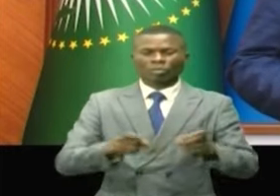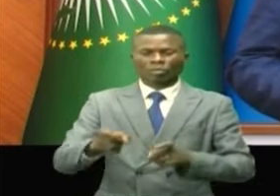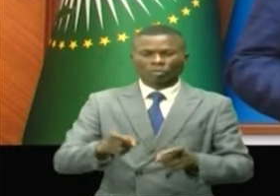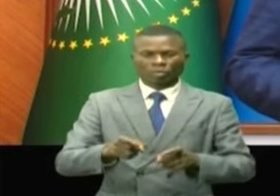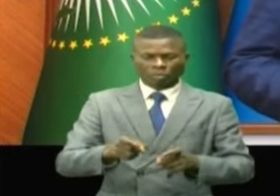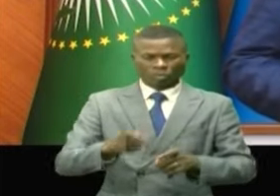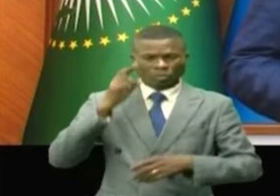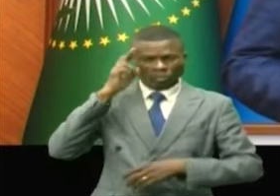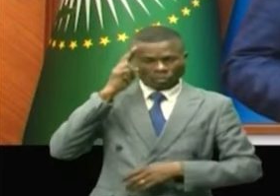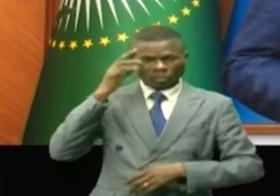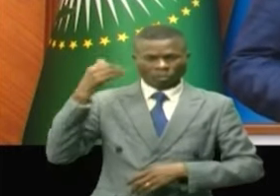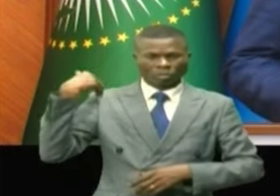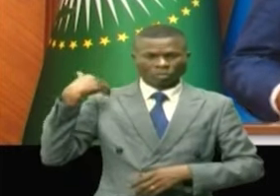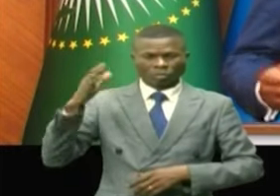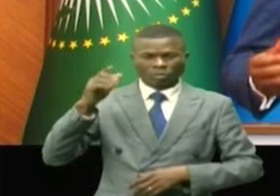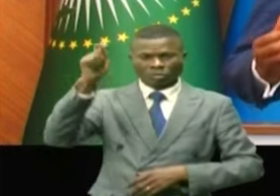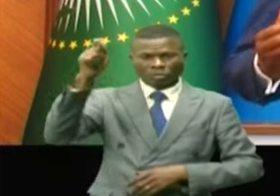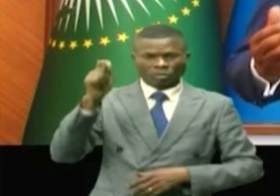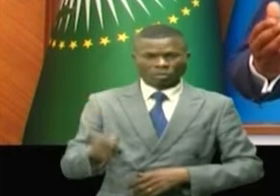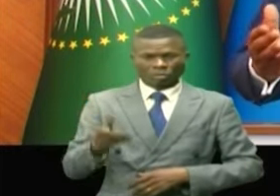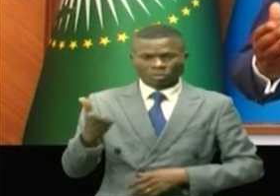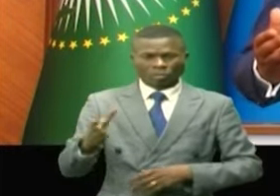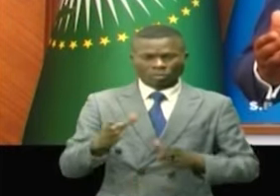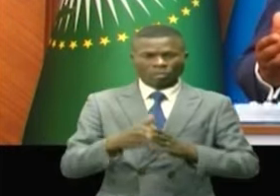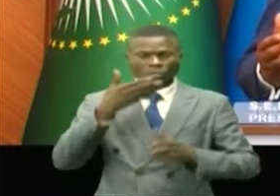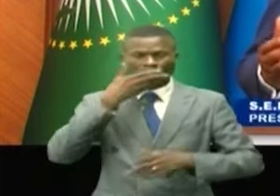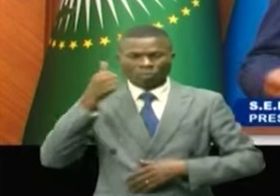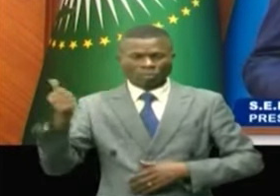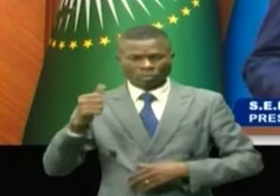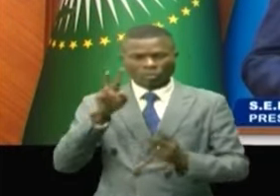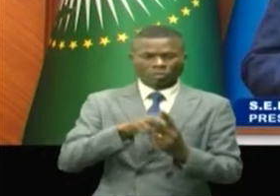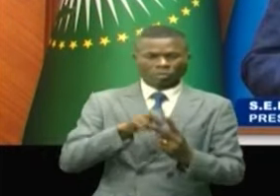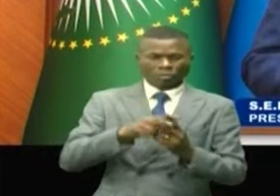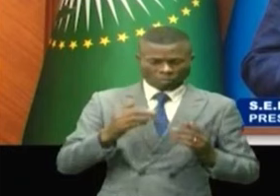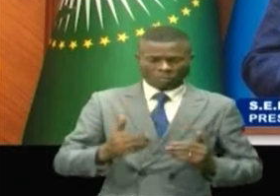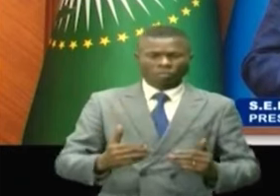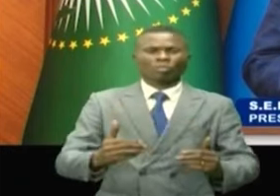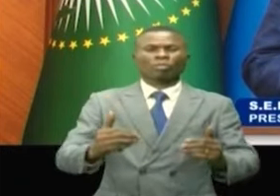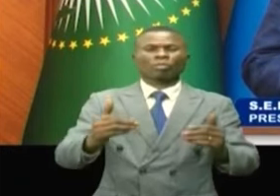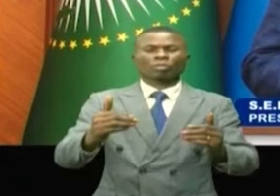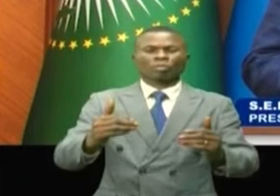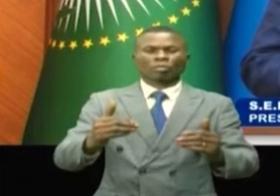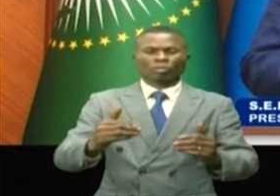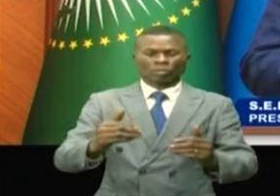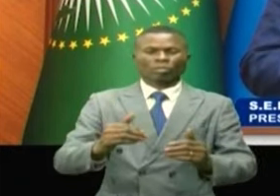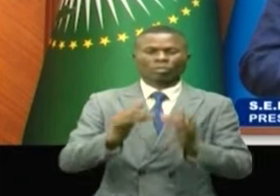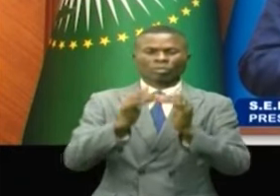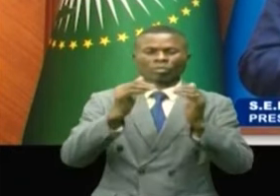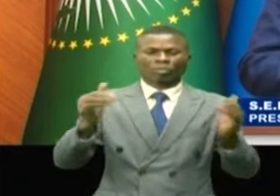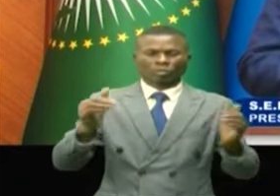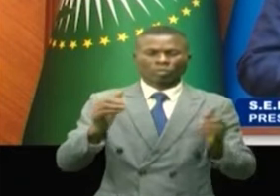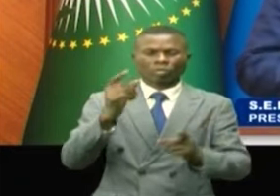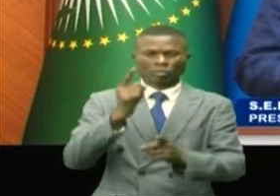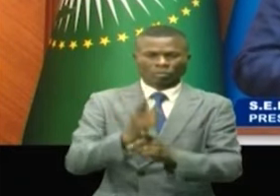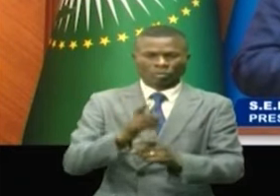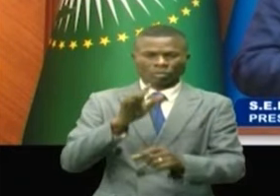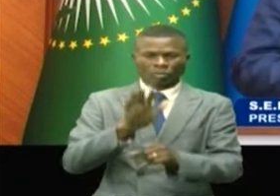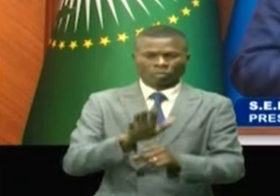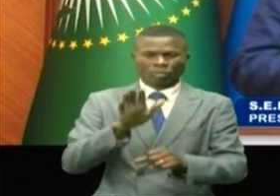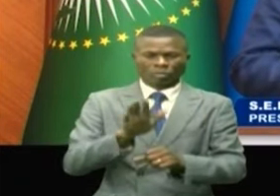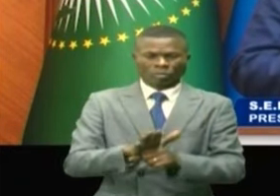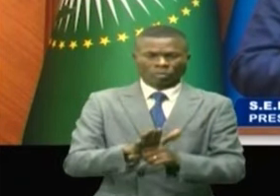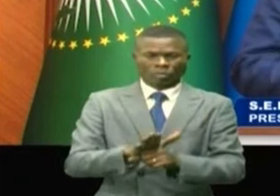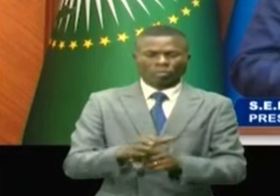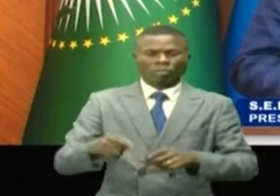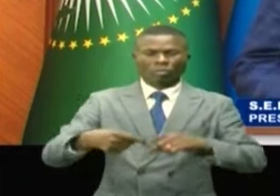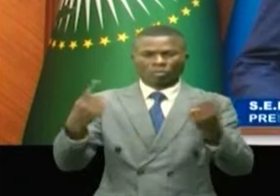restriction de l'état de siège avec les meilleures garanties de poursuite du maintien d'une pression maximale sur